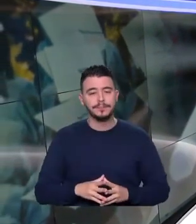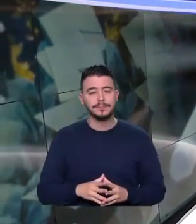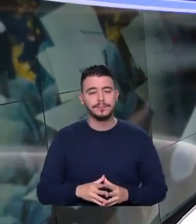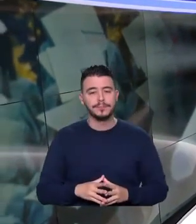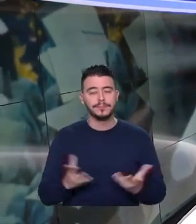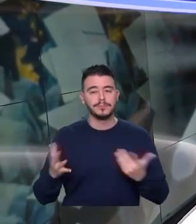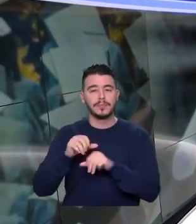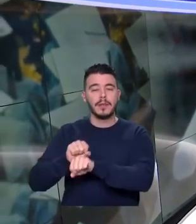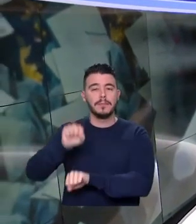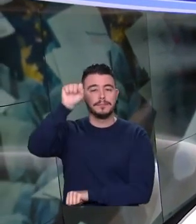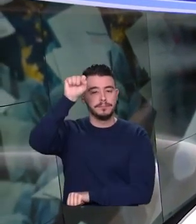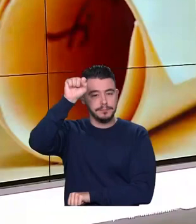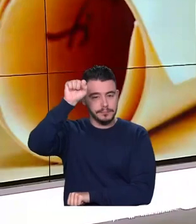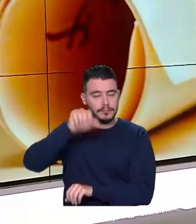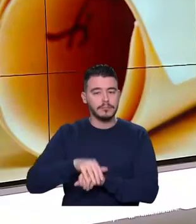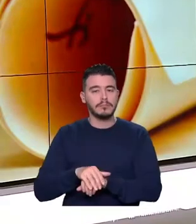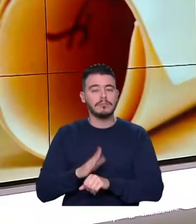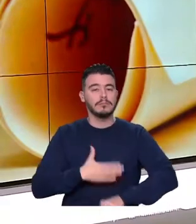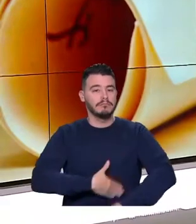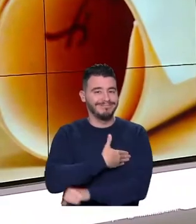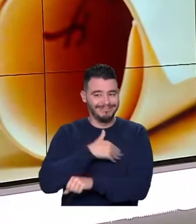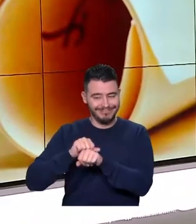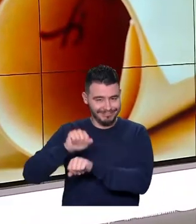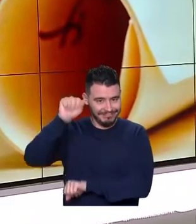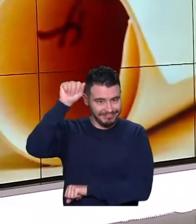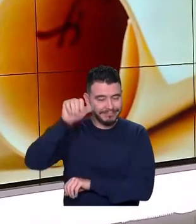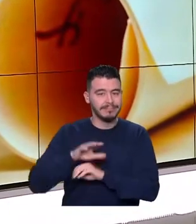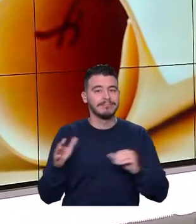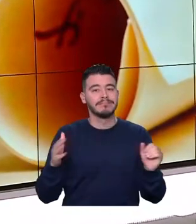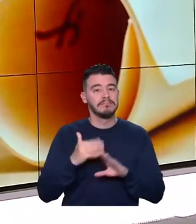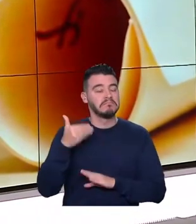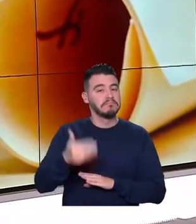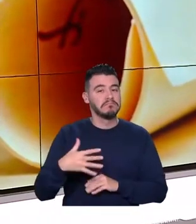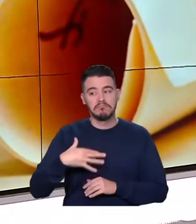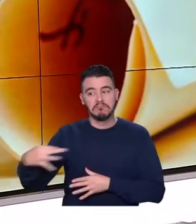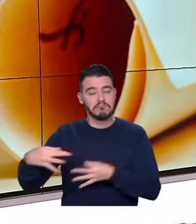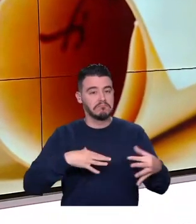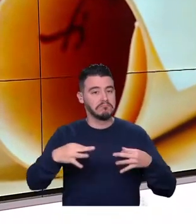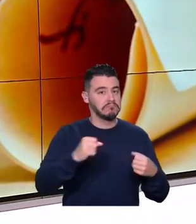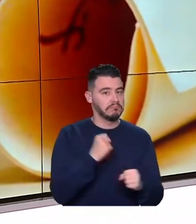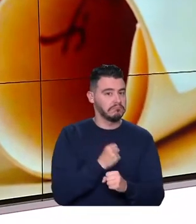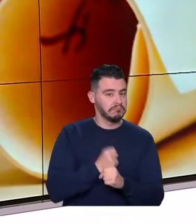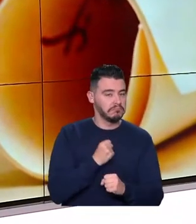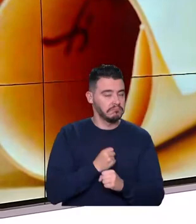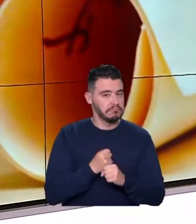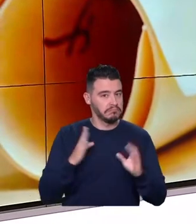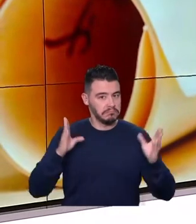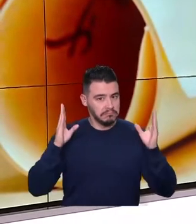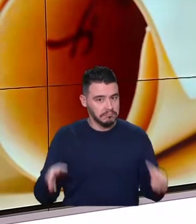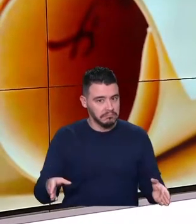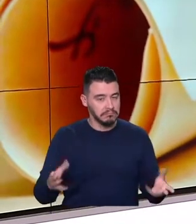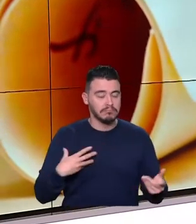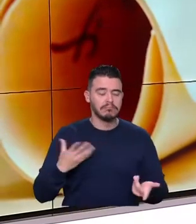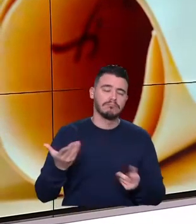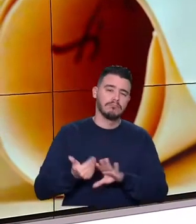τους τίτλους σπουδών και τη δυνατότητα επαγγελματικής αποκατάστασης, τα πραγματικά στοιχεία. Κάποιοι μιλάνε για το Brexit. Φαίνεται ότι και πριν το Brexit